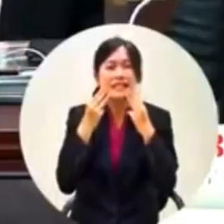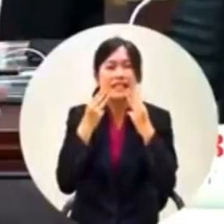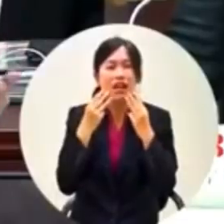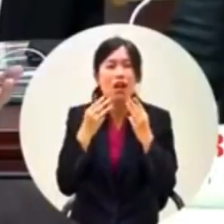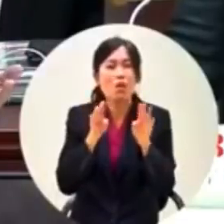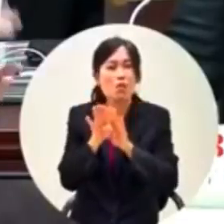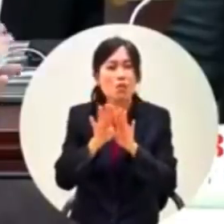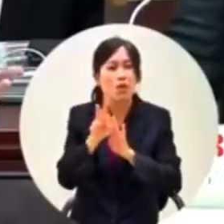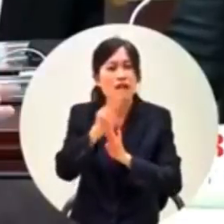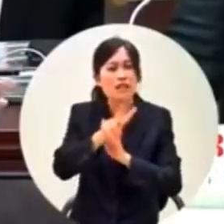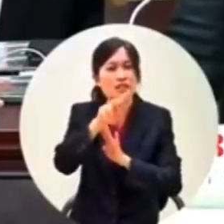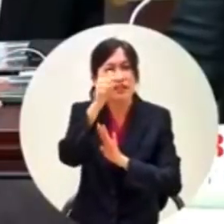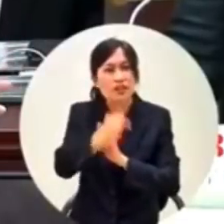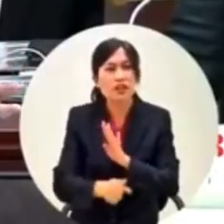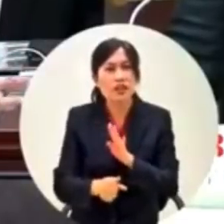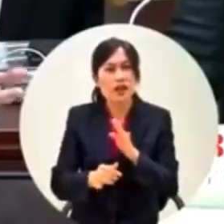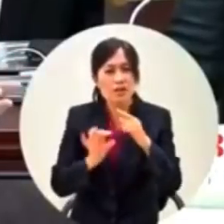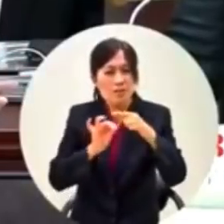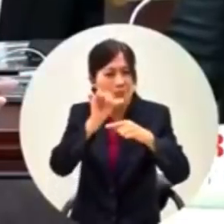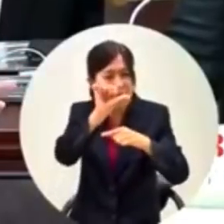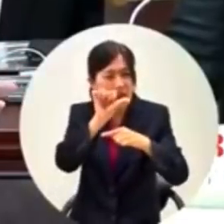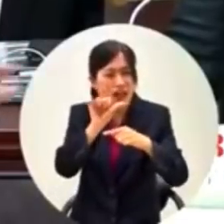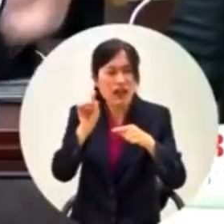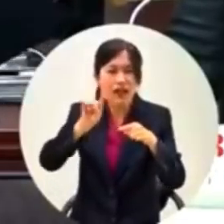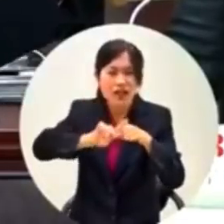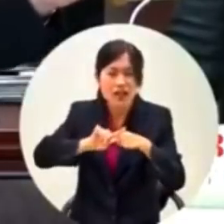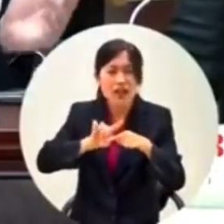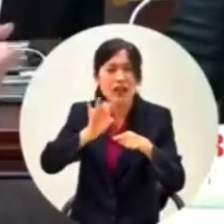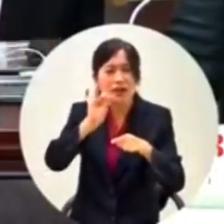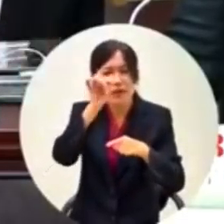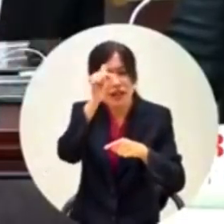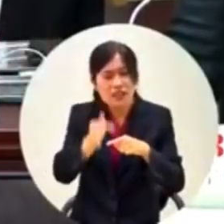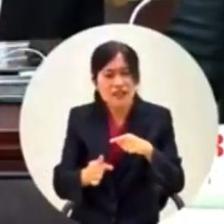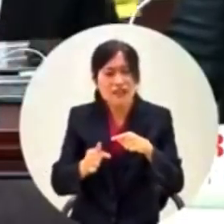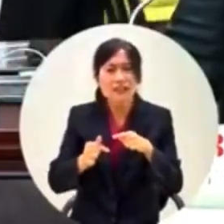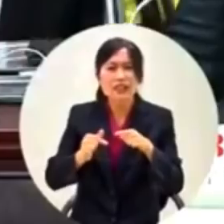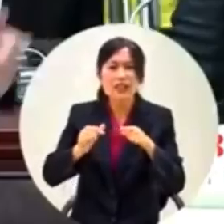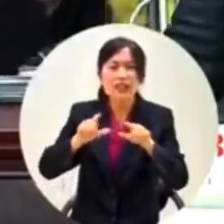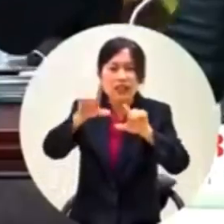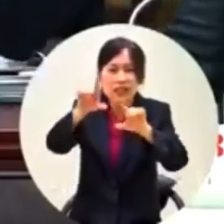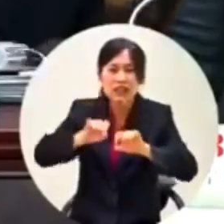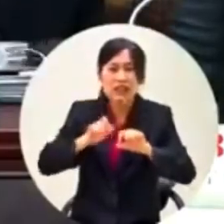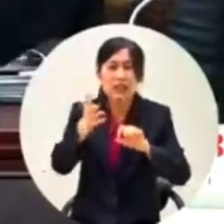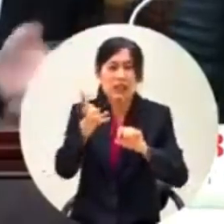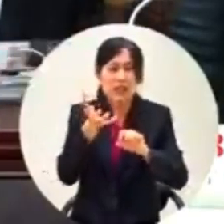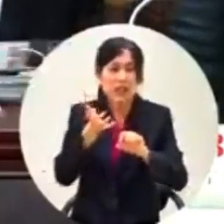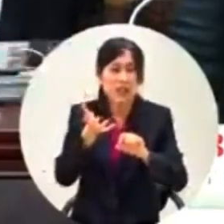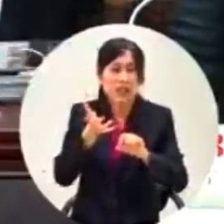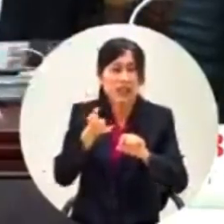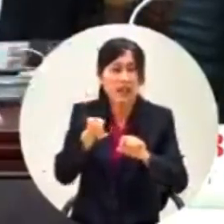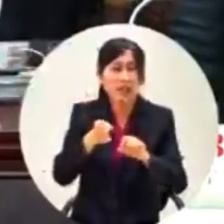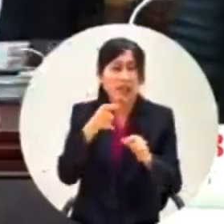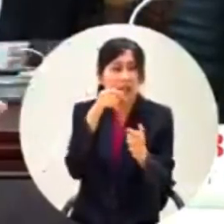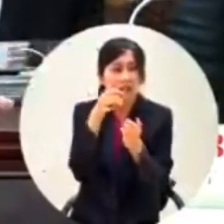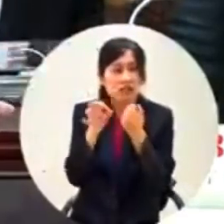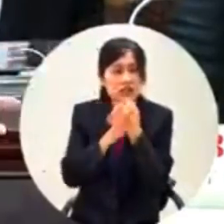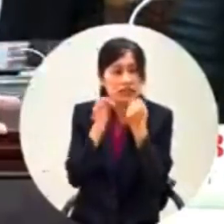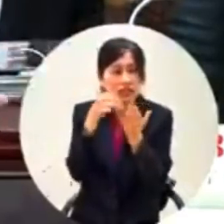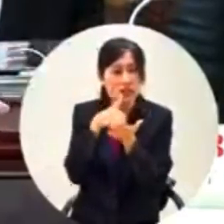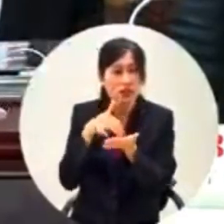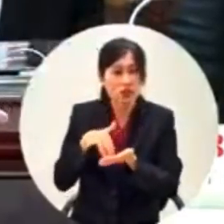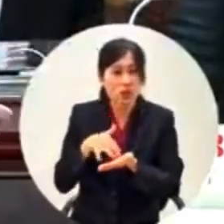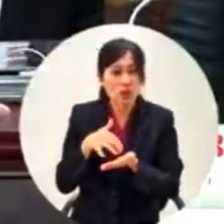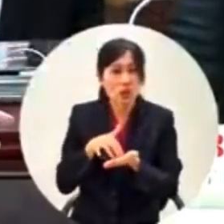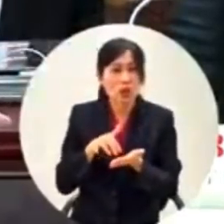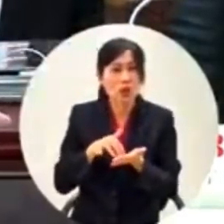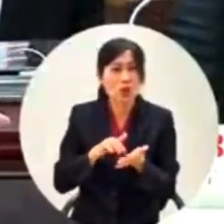的那乘以5%都100亿嘛那按照这个刚刚您的试算的这个